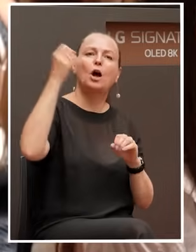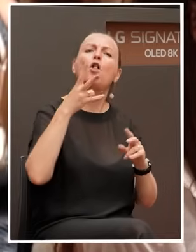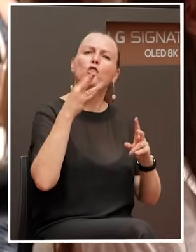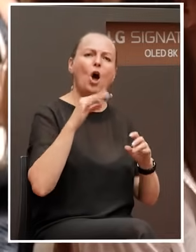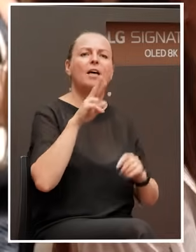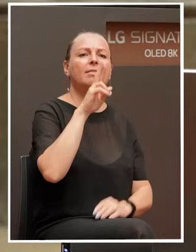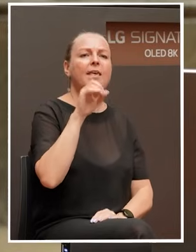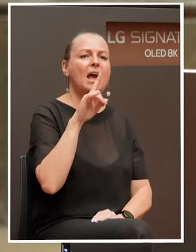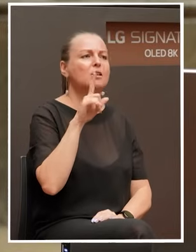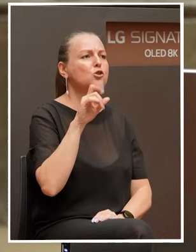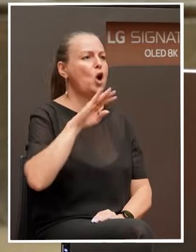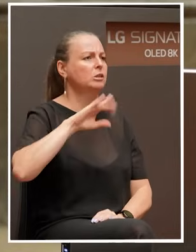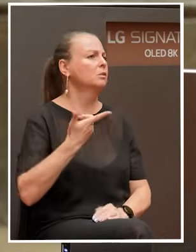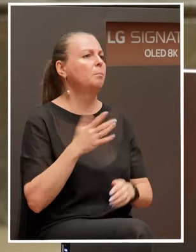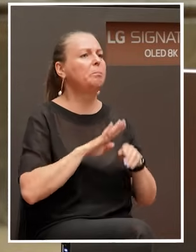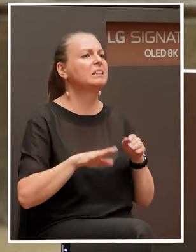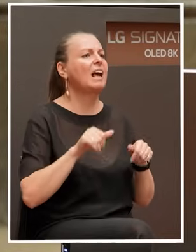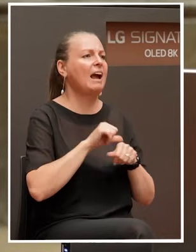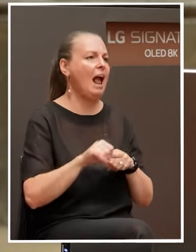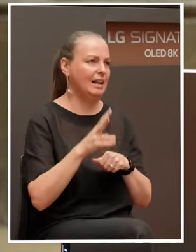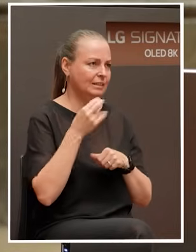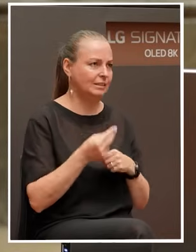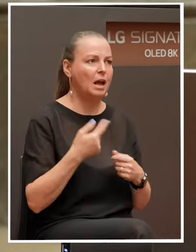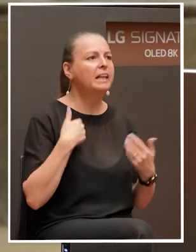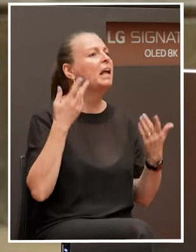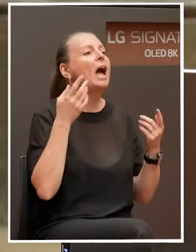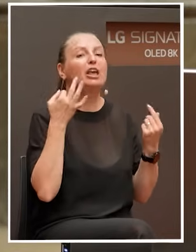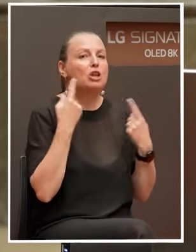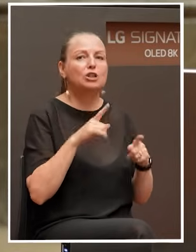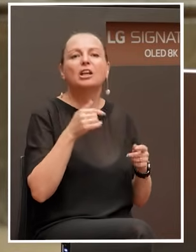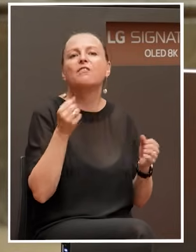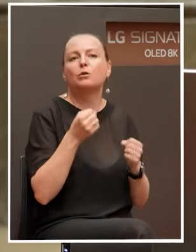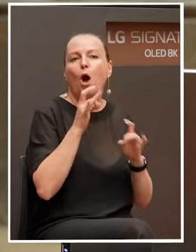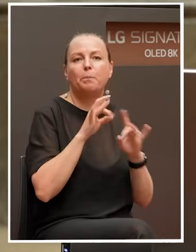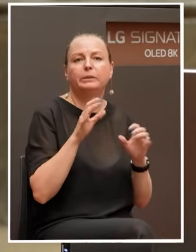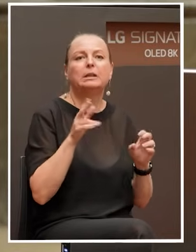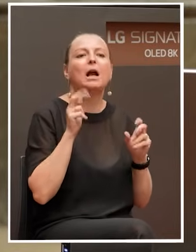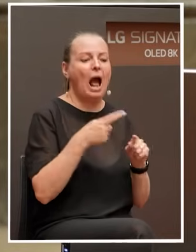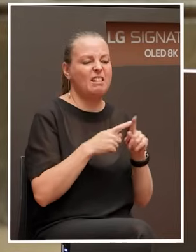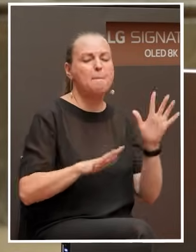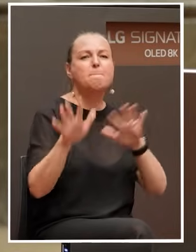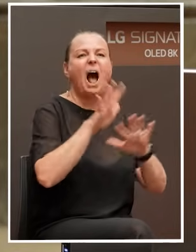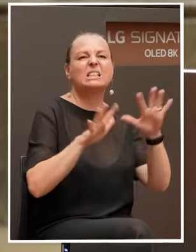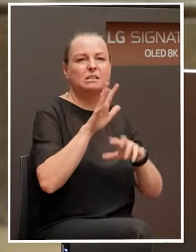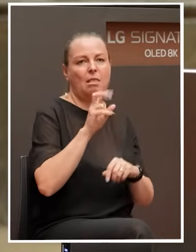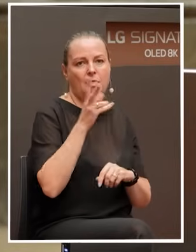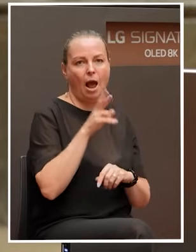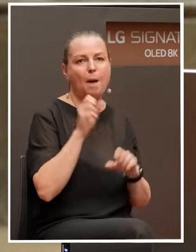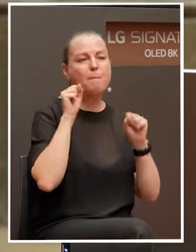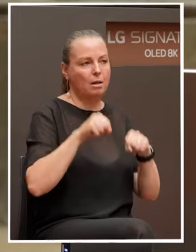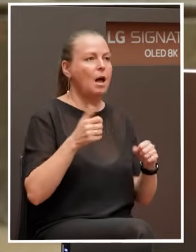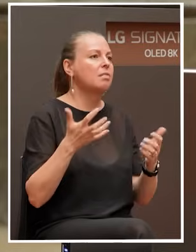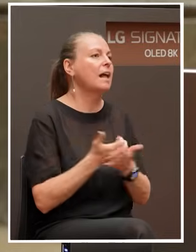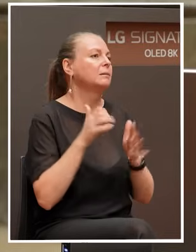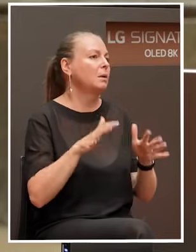безграничная. Иначе нельзя объяснить, как подобная мазня могла найти себе место на какой бы то ни было выставке. Но ведь он же правильно